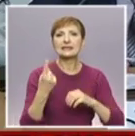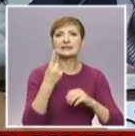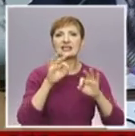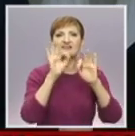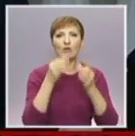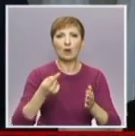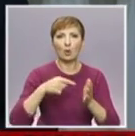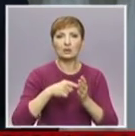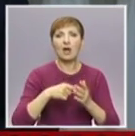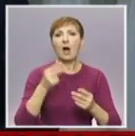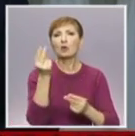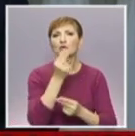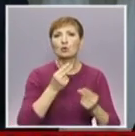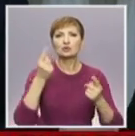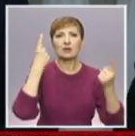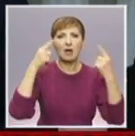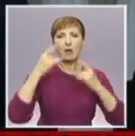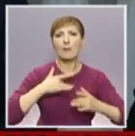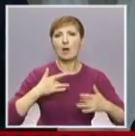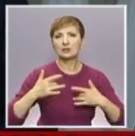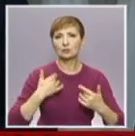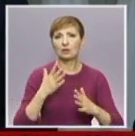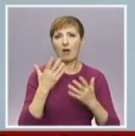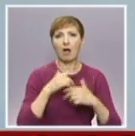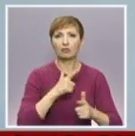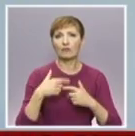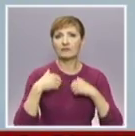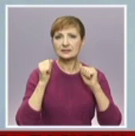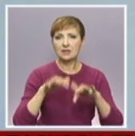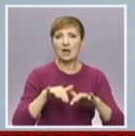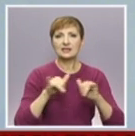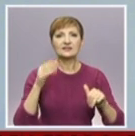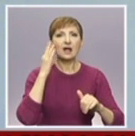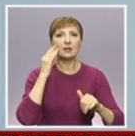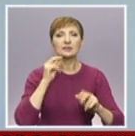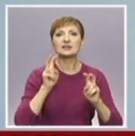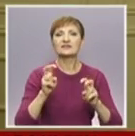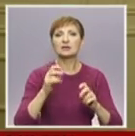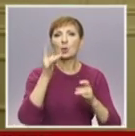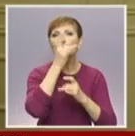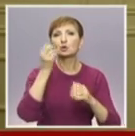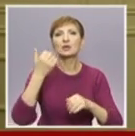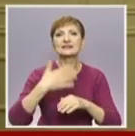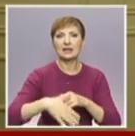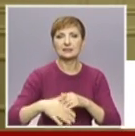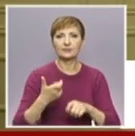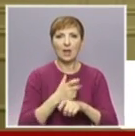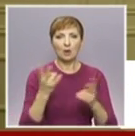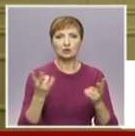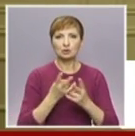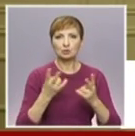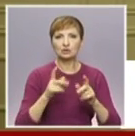А художники, артисты и музыканты готовы внести свою лепту в развитие Алматы как культурной столицы. Очень нужна